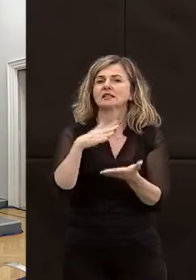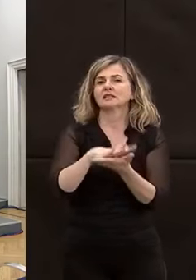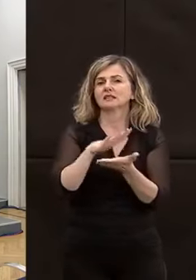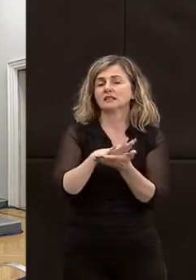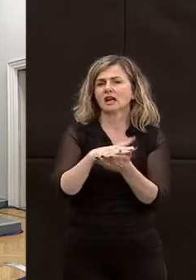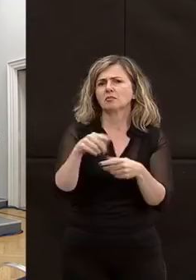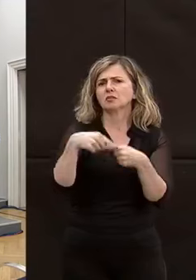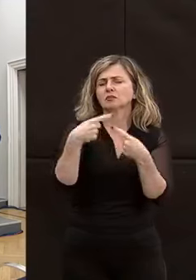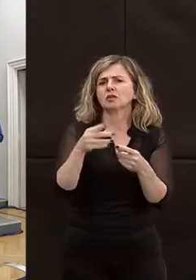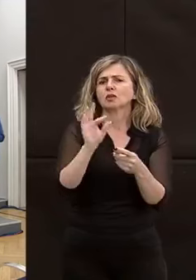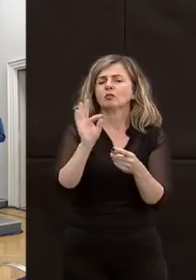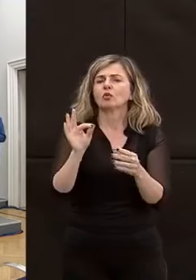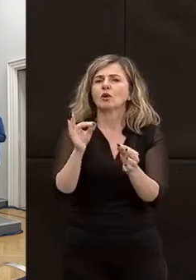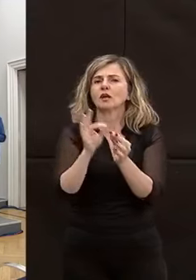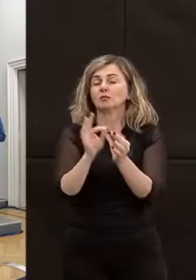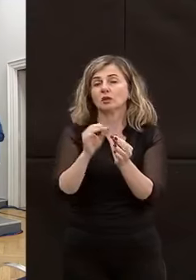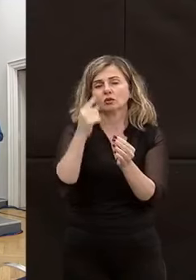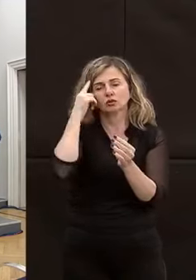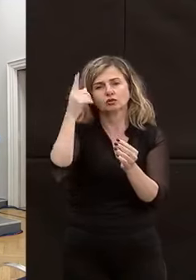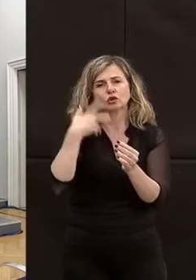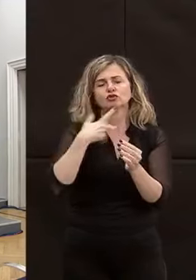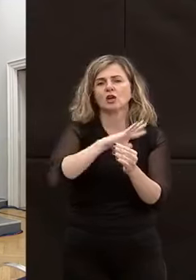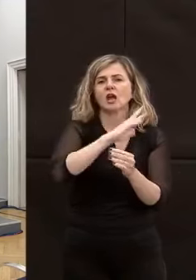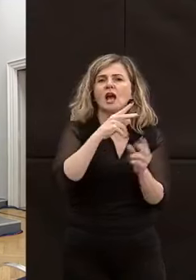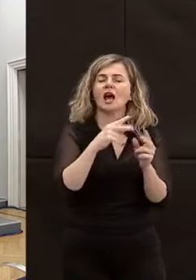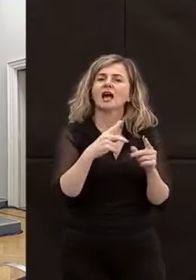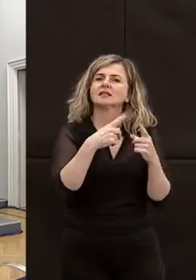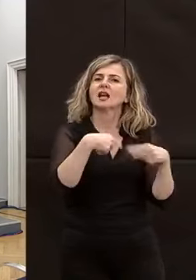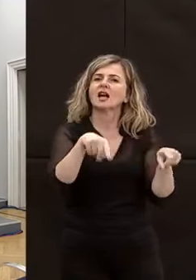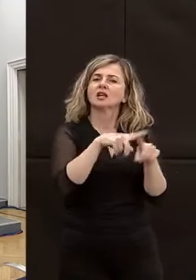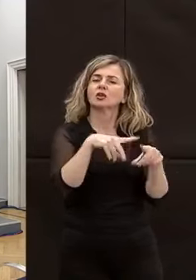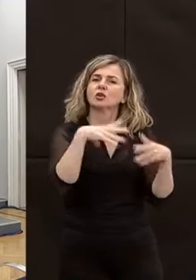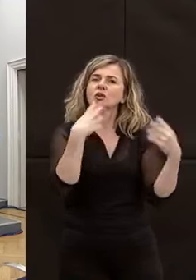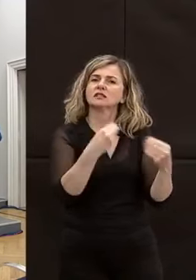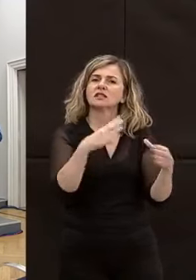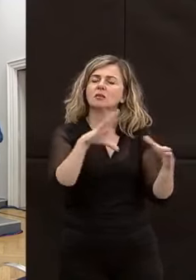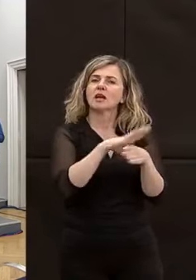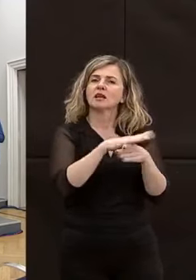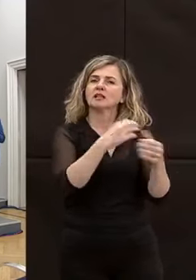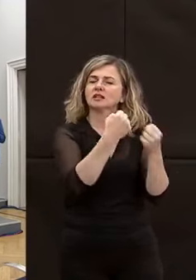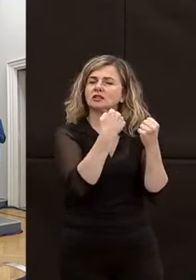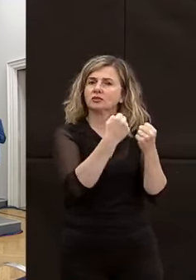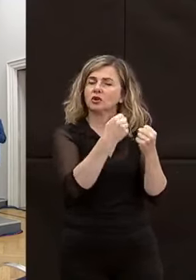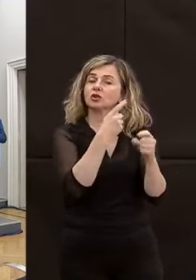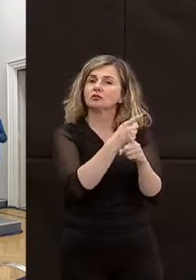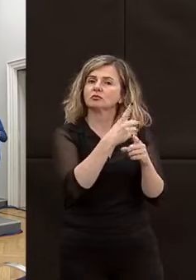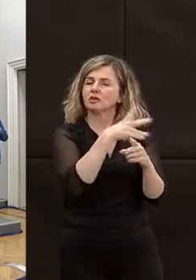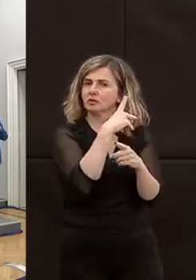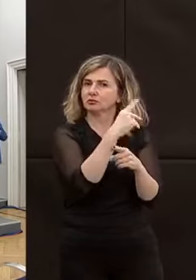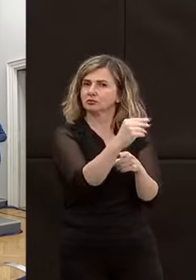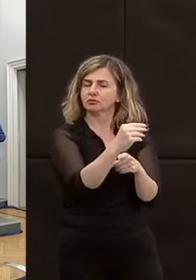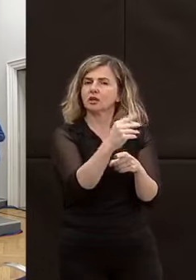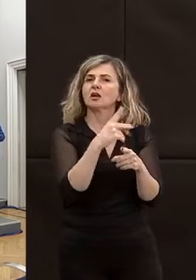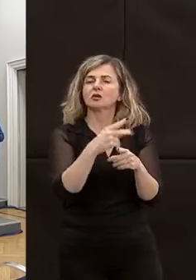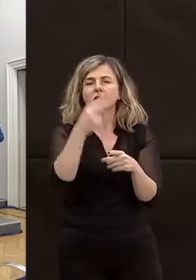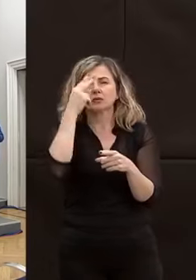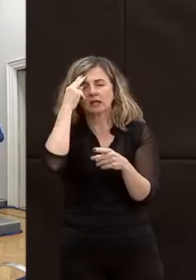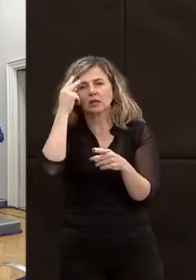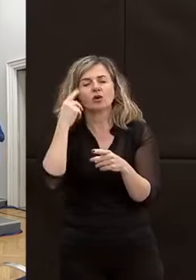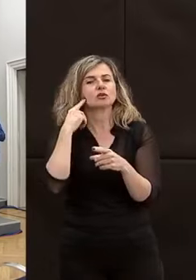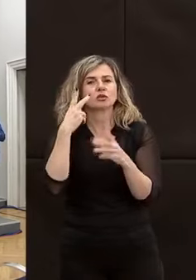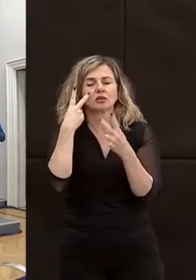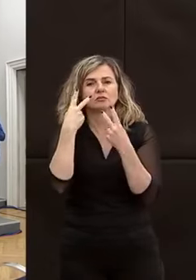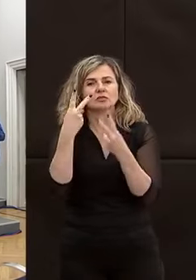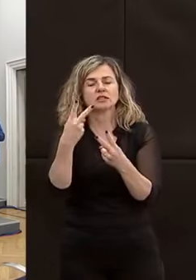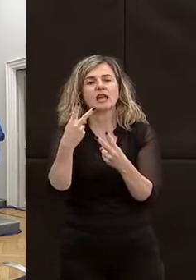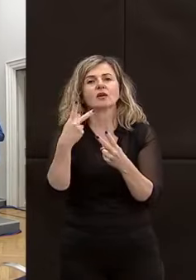lascerà perché c'è un'altra riunione con la task force per chi ci ascolta inoltre ricordo che avremo una seconda conferenza stampa